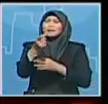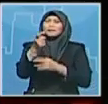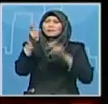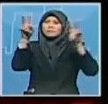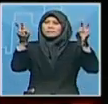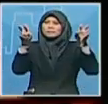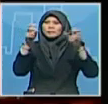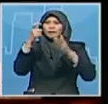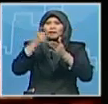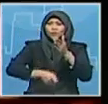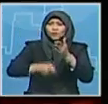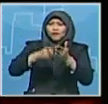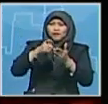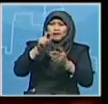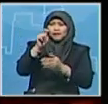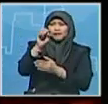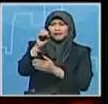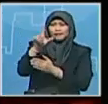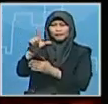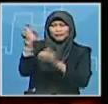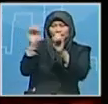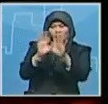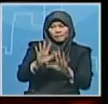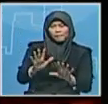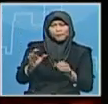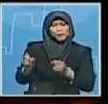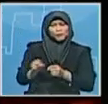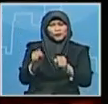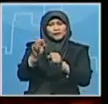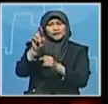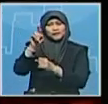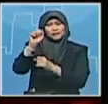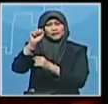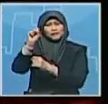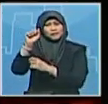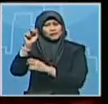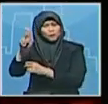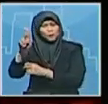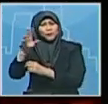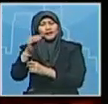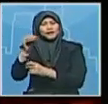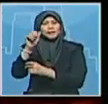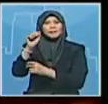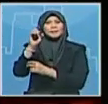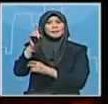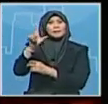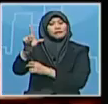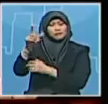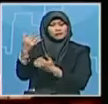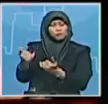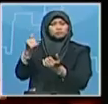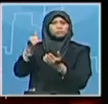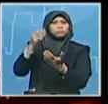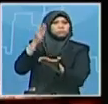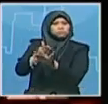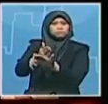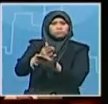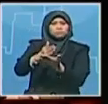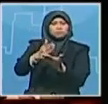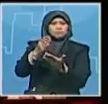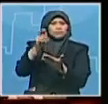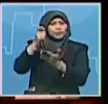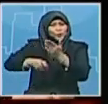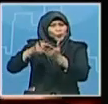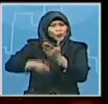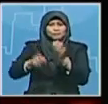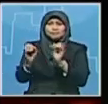misalnya. Tol Shah Alam, Sungai Rasau, kemudian Bukit Kayu Hitam dan juga EDL ini dimansuhkan. Sebelum